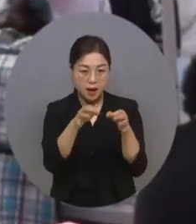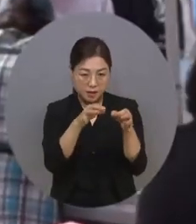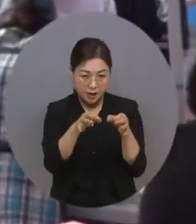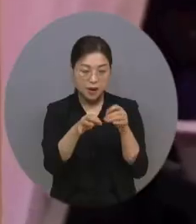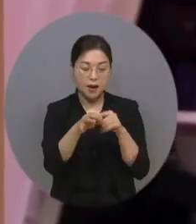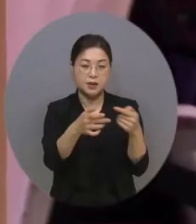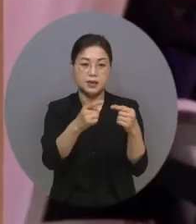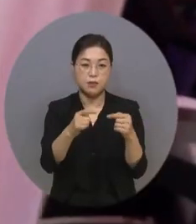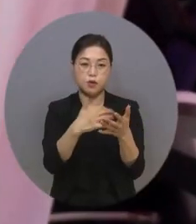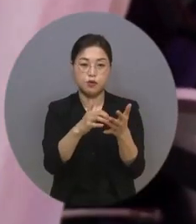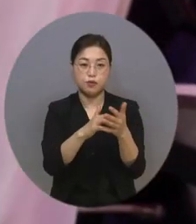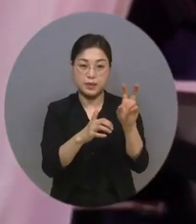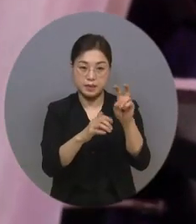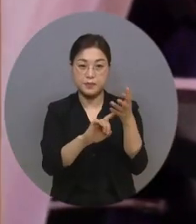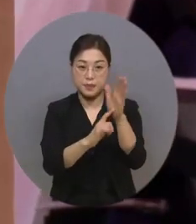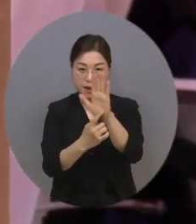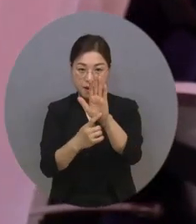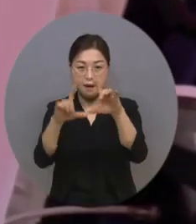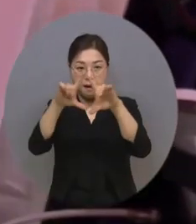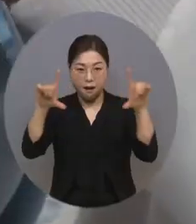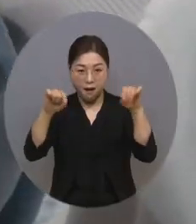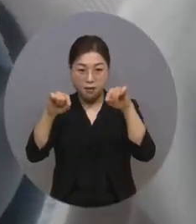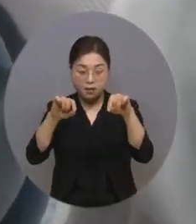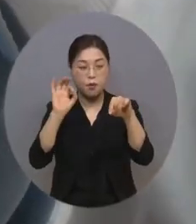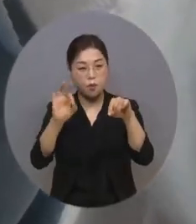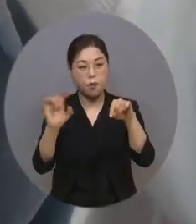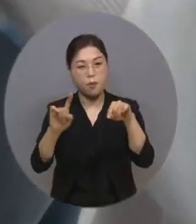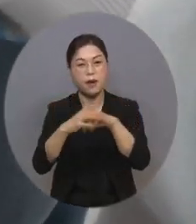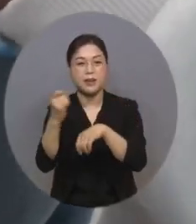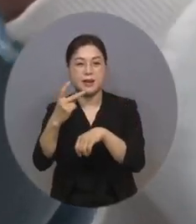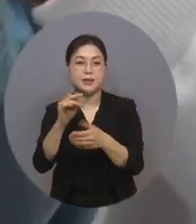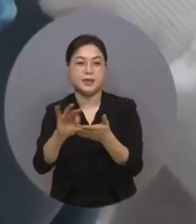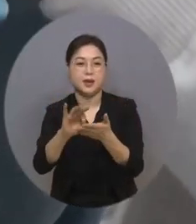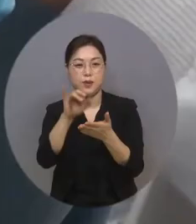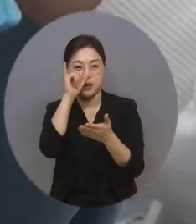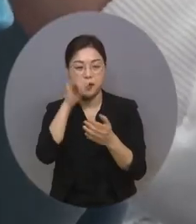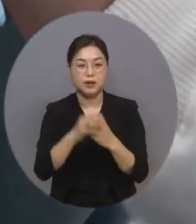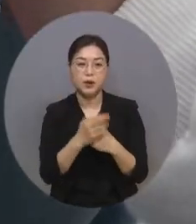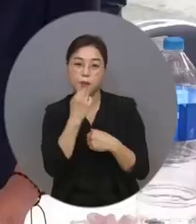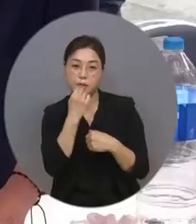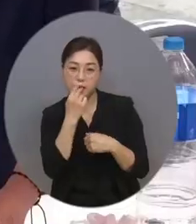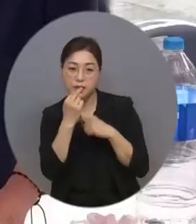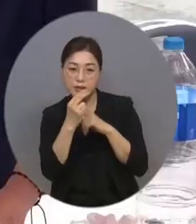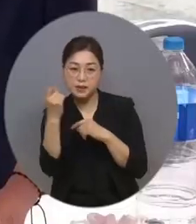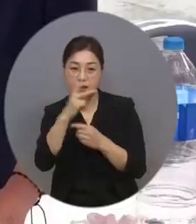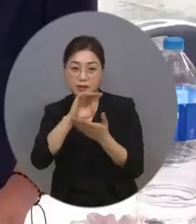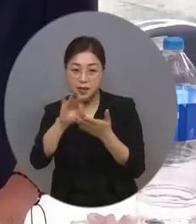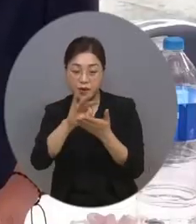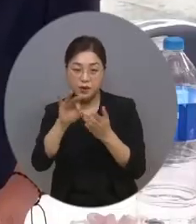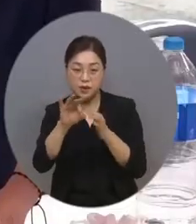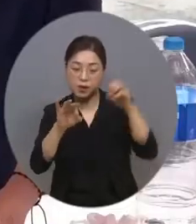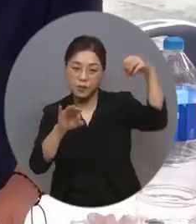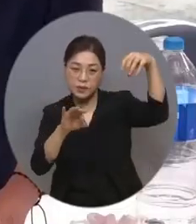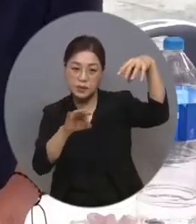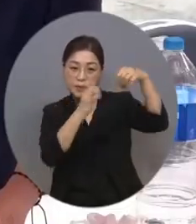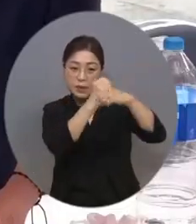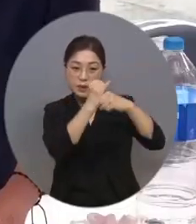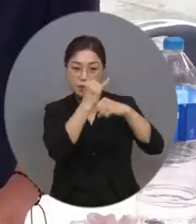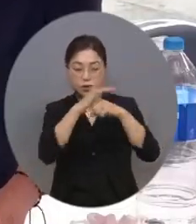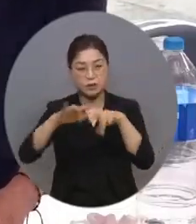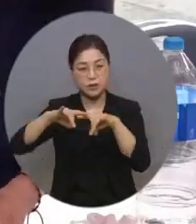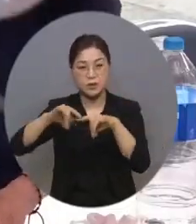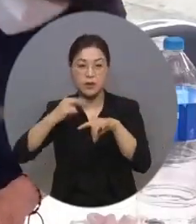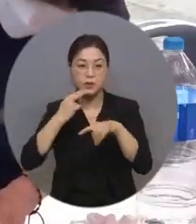알리는 모든 간판, 알림판이 재활용입니다. 플라스틱을 재활용해 빛을 만들어내는 플라스틱 방앗간, 전기 없이